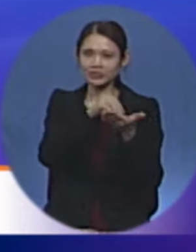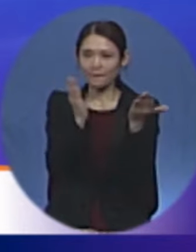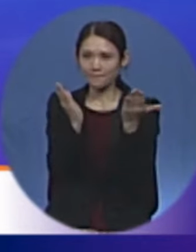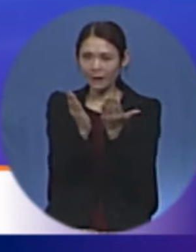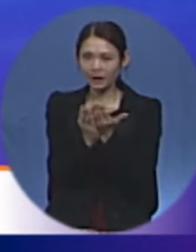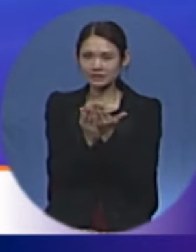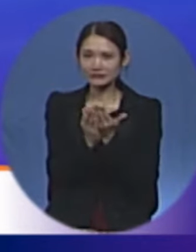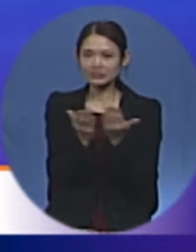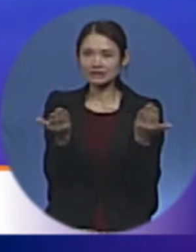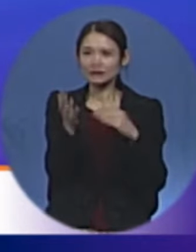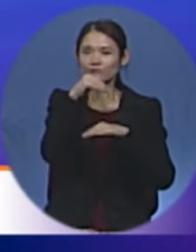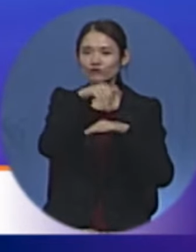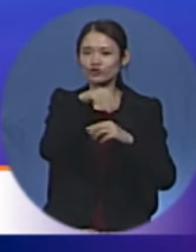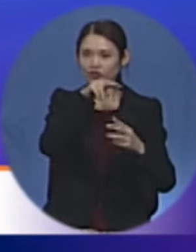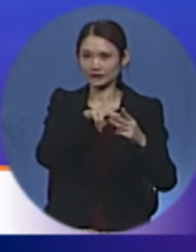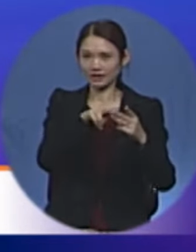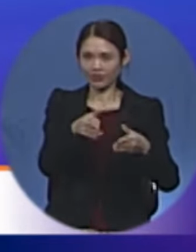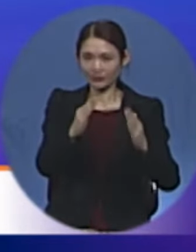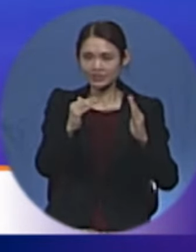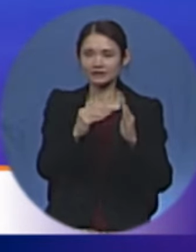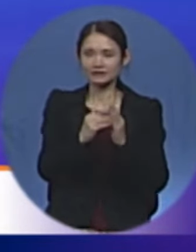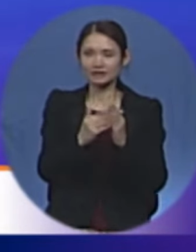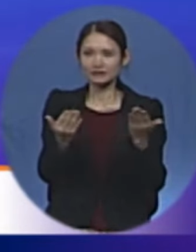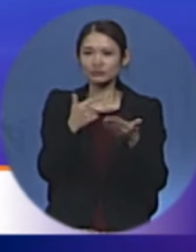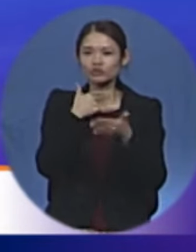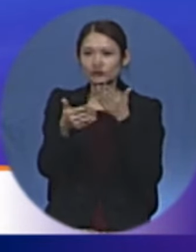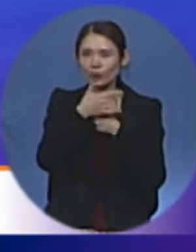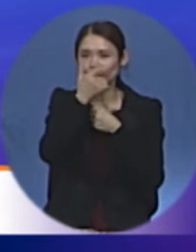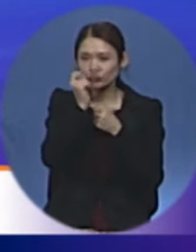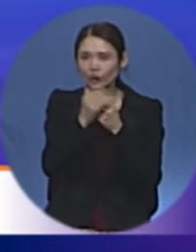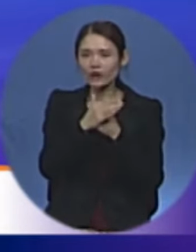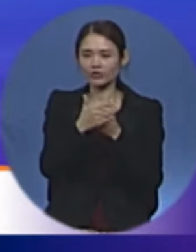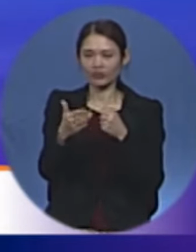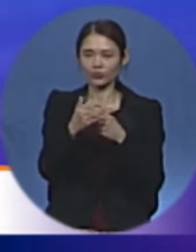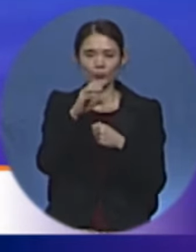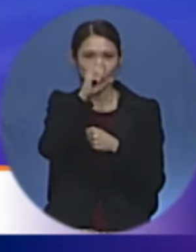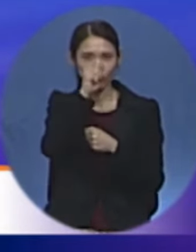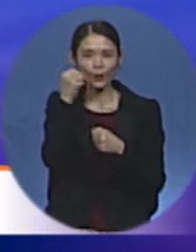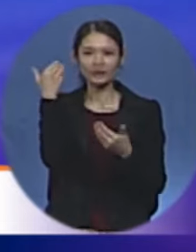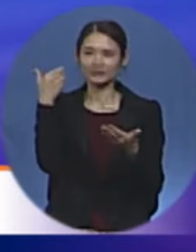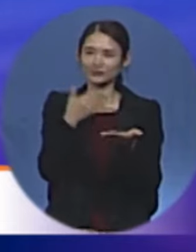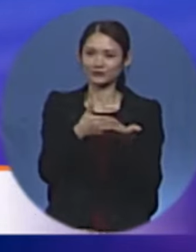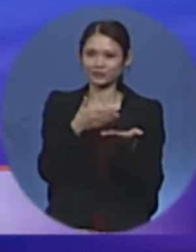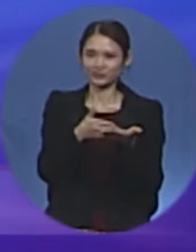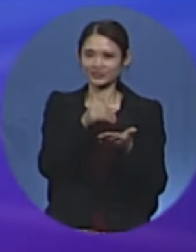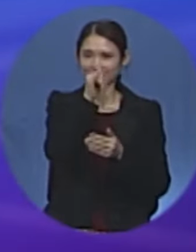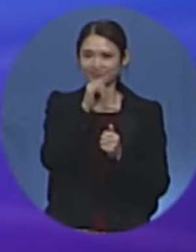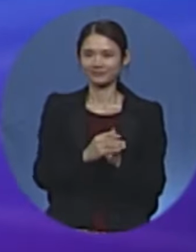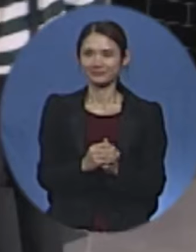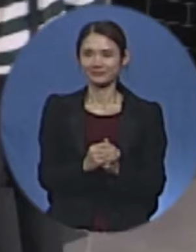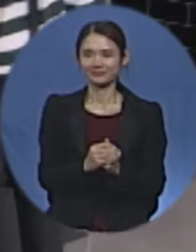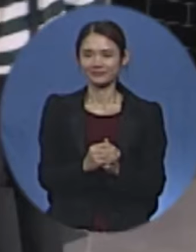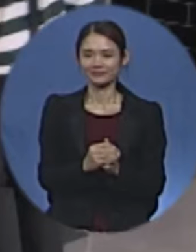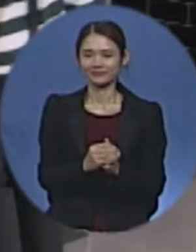찾아주는 직업훈련센터인데요. 직무체험의 기회가 부족했던 이들에겐 희소식입니다. 최지혜 기자입니다.